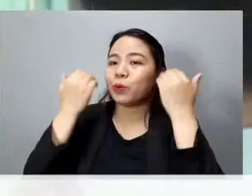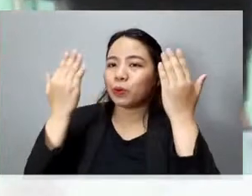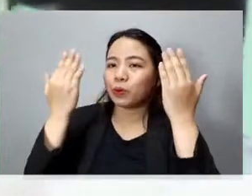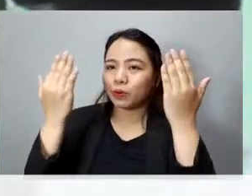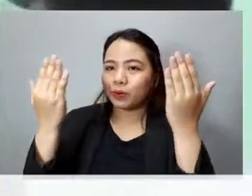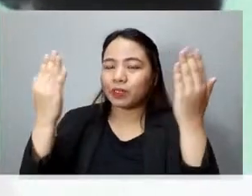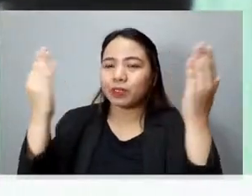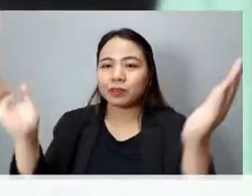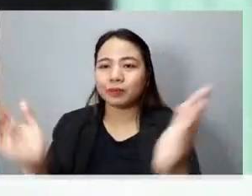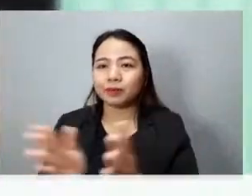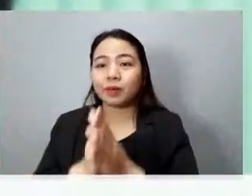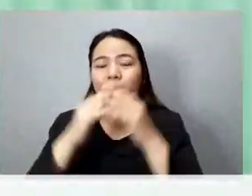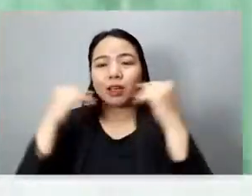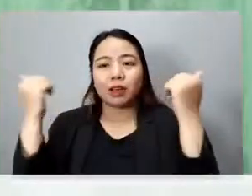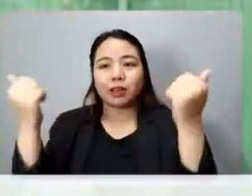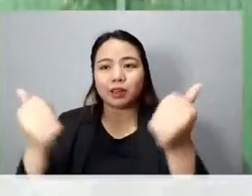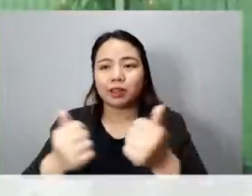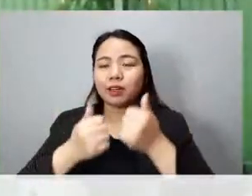alleluia,